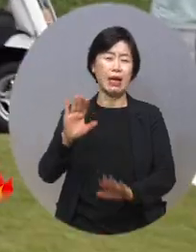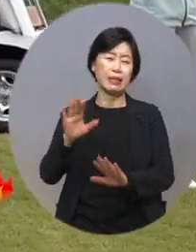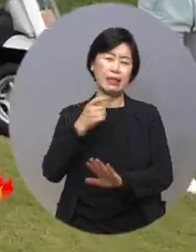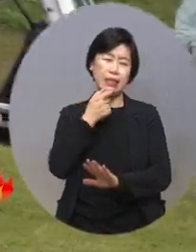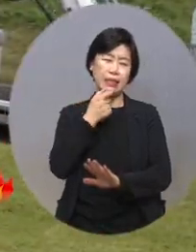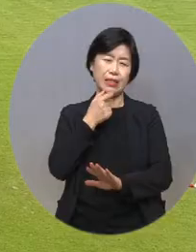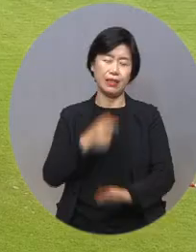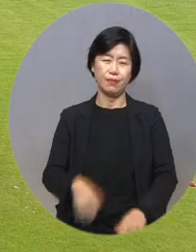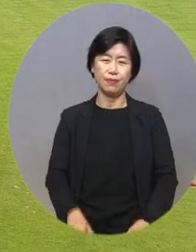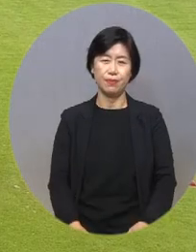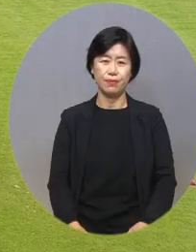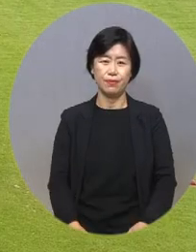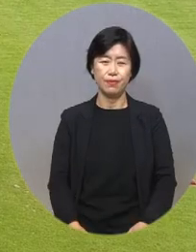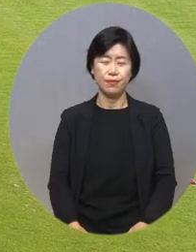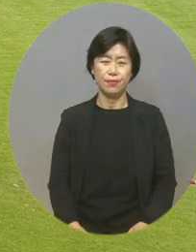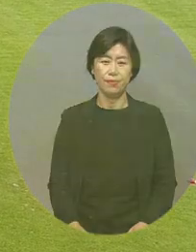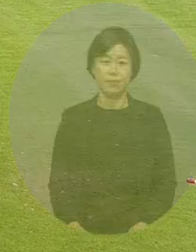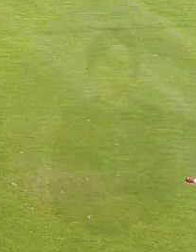같아.